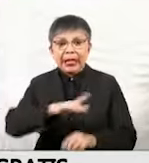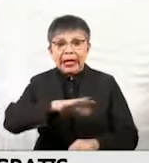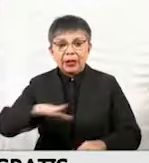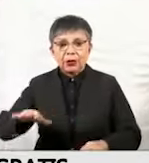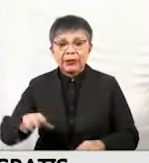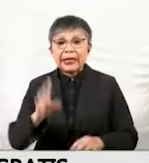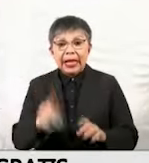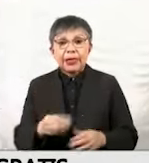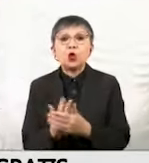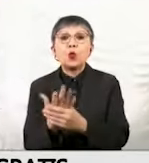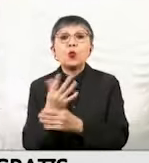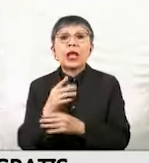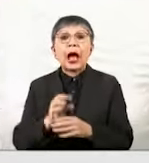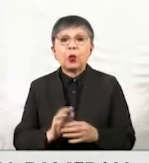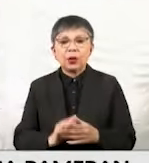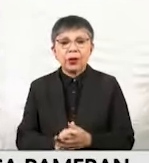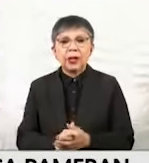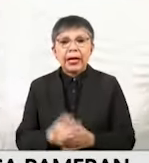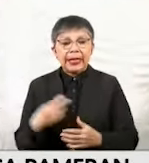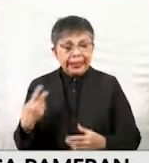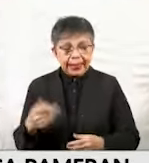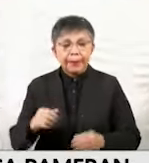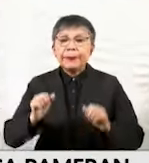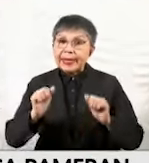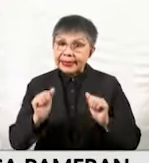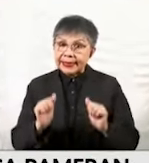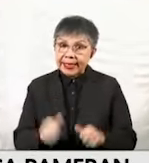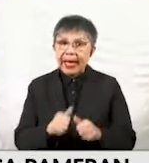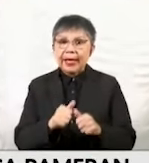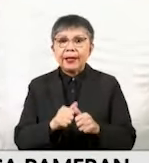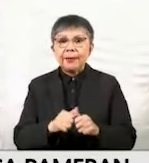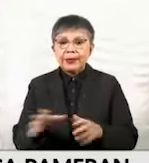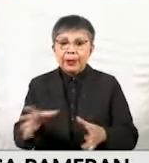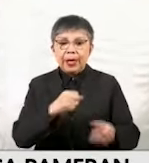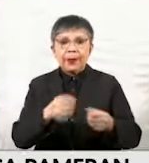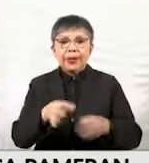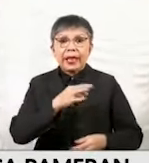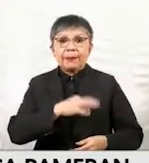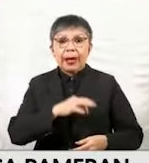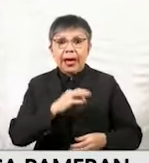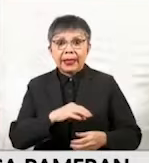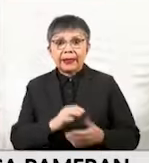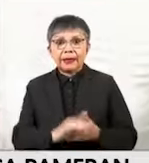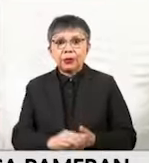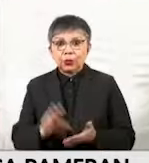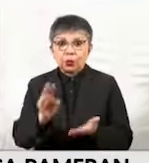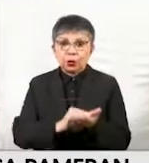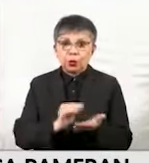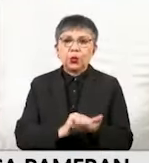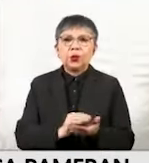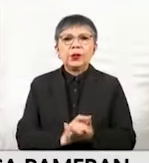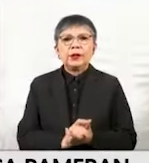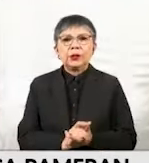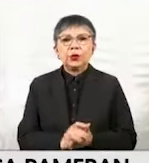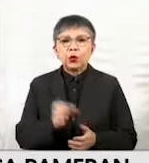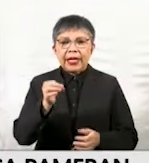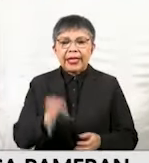laut tersebut kita dapat mendapatkan tambahan dana untuk